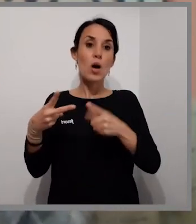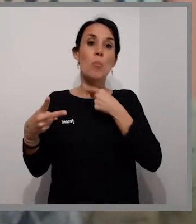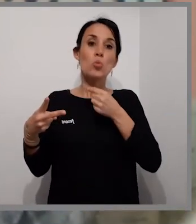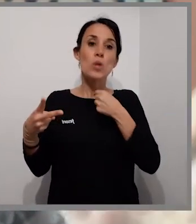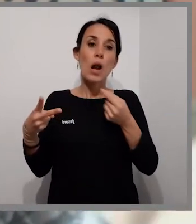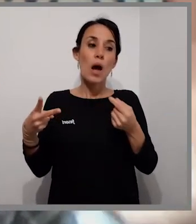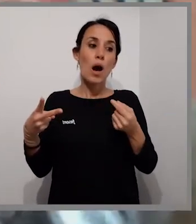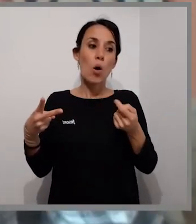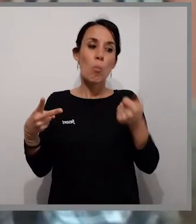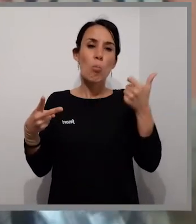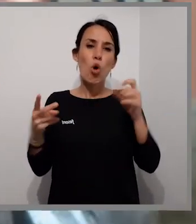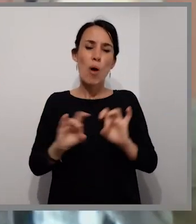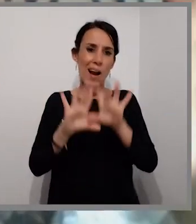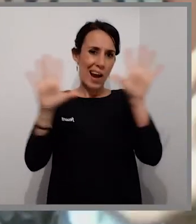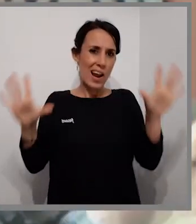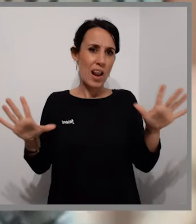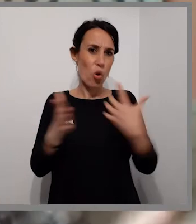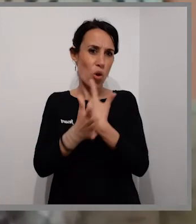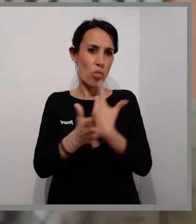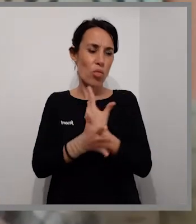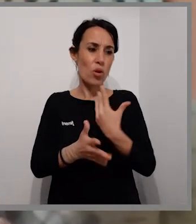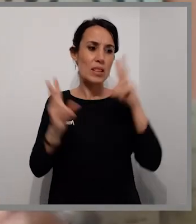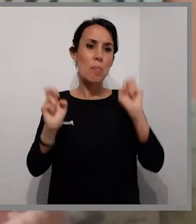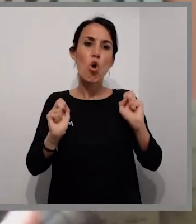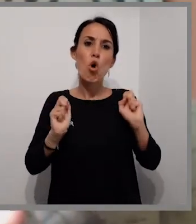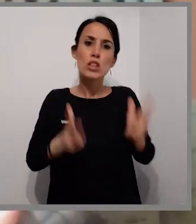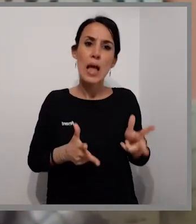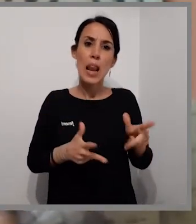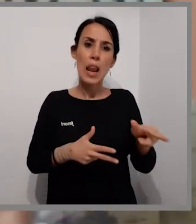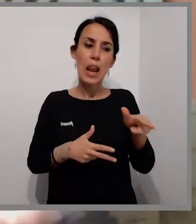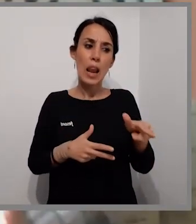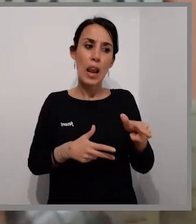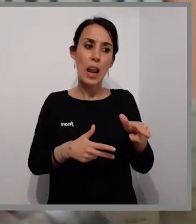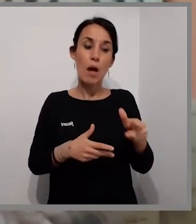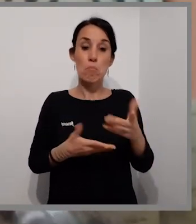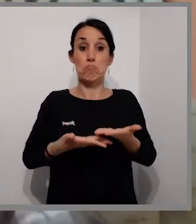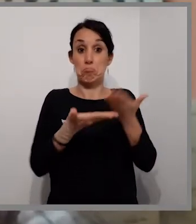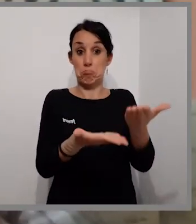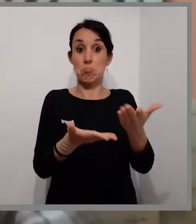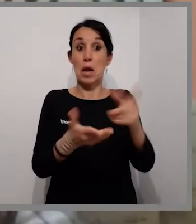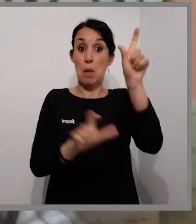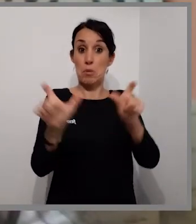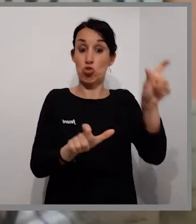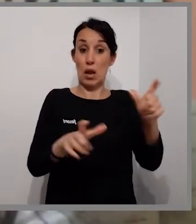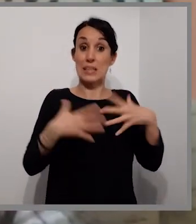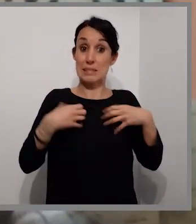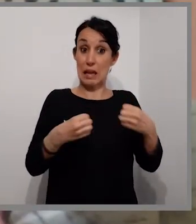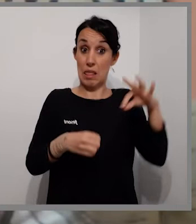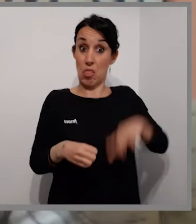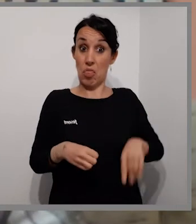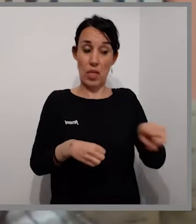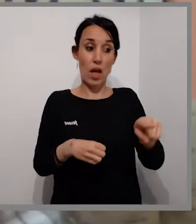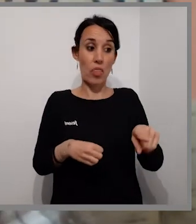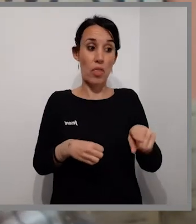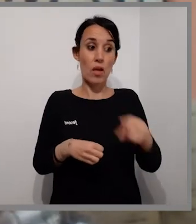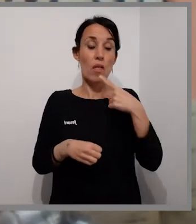també una xicoteta aclaració respecte als hotels que s'han ficat a l'abast del personal sanitari, que